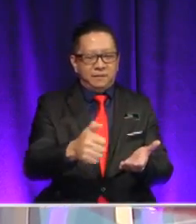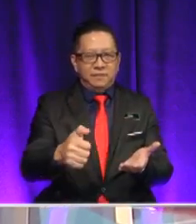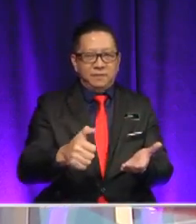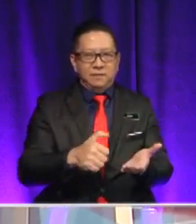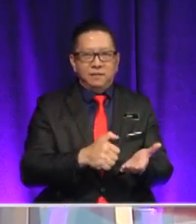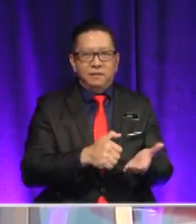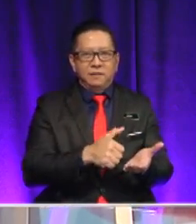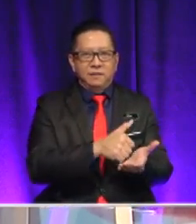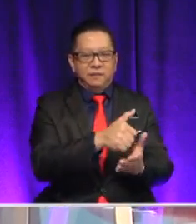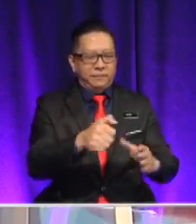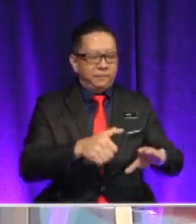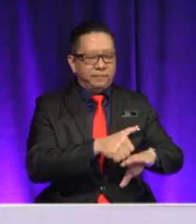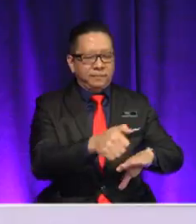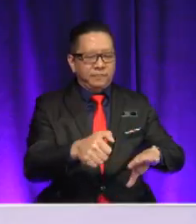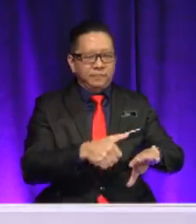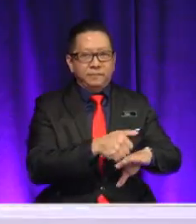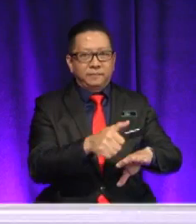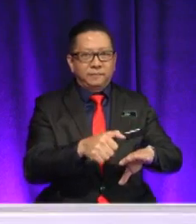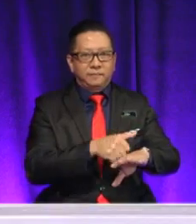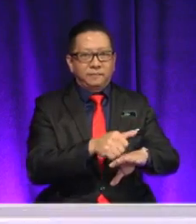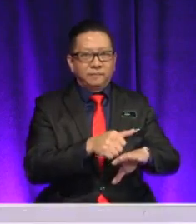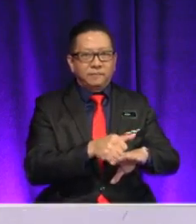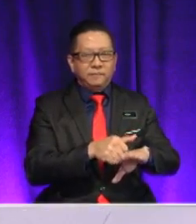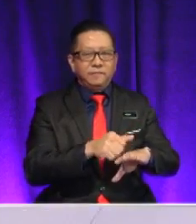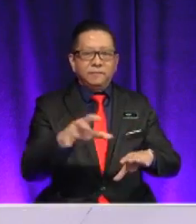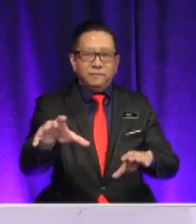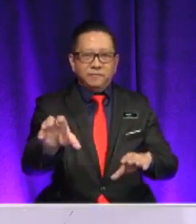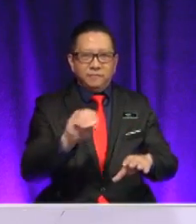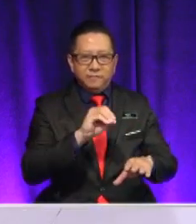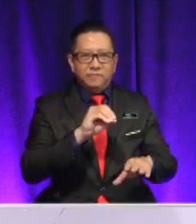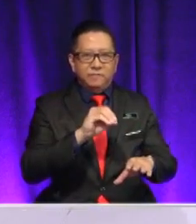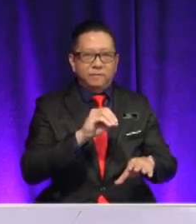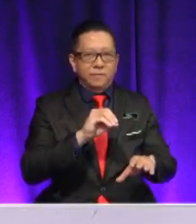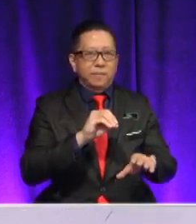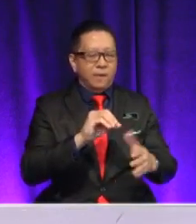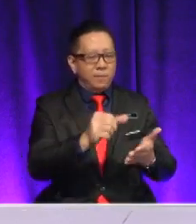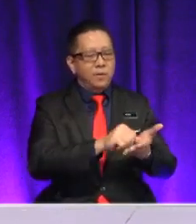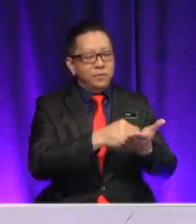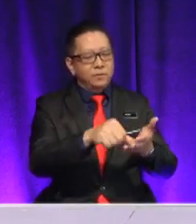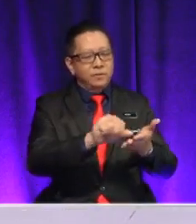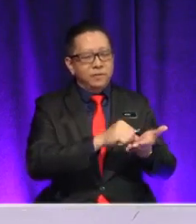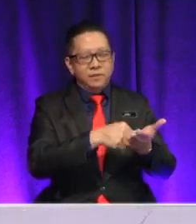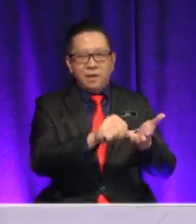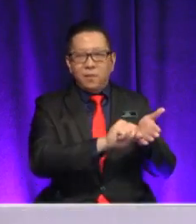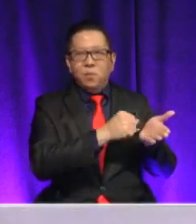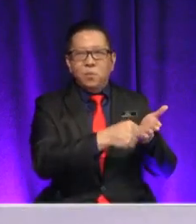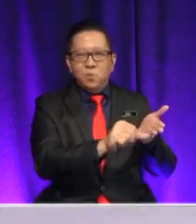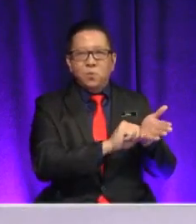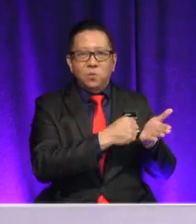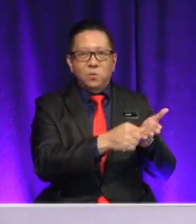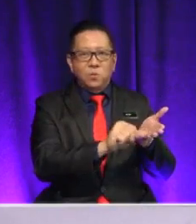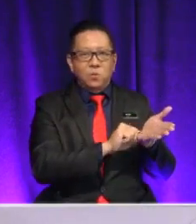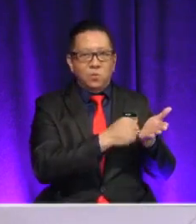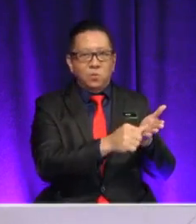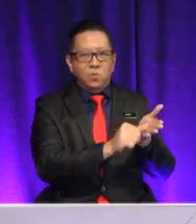selepas sembuh kita ambil lah bro kita sapu Oh kalau